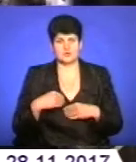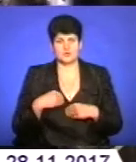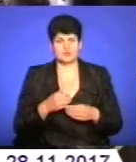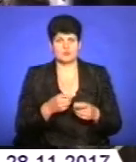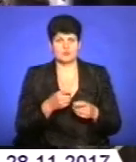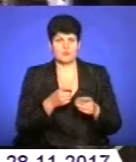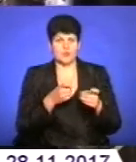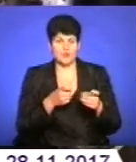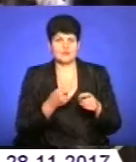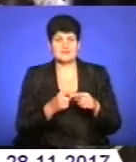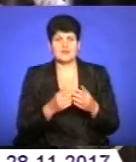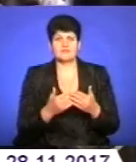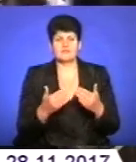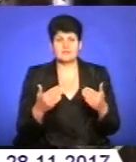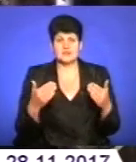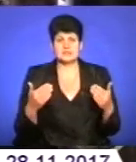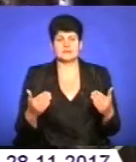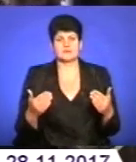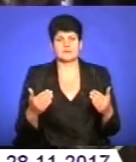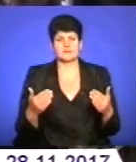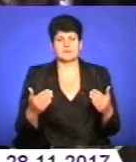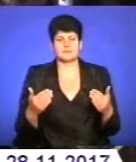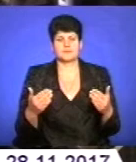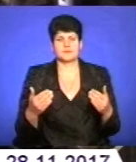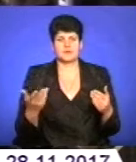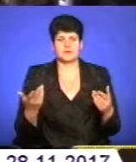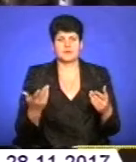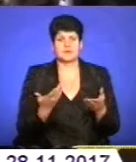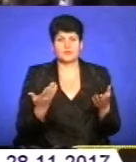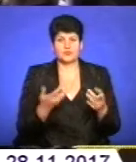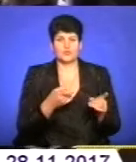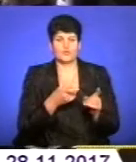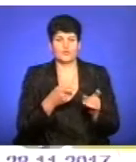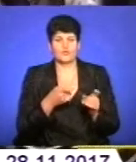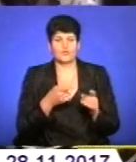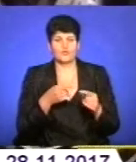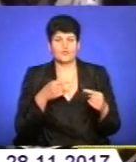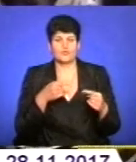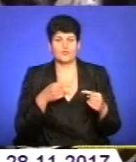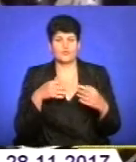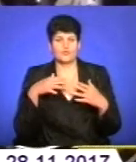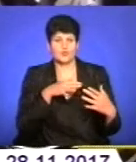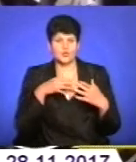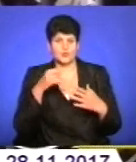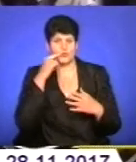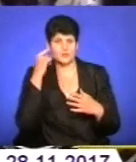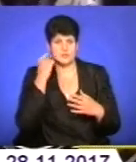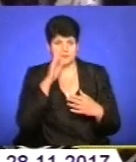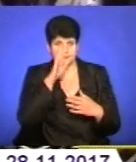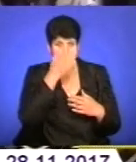зброї з передової. Це зброя, якою воює російський агресор. Ми показуємо для того, щоб